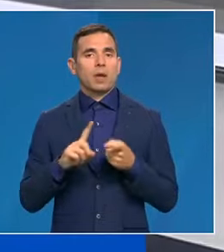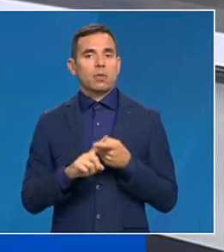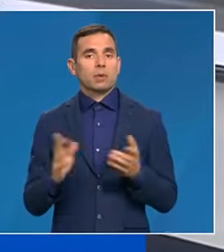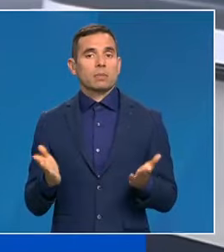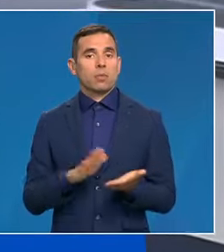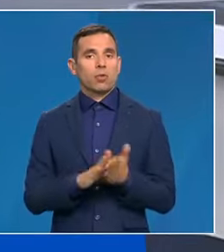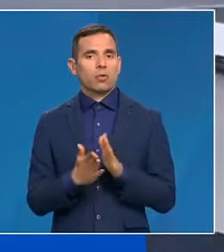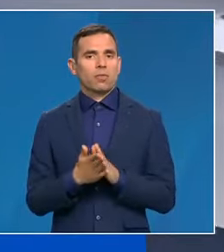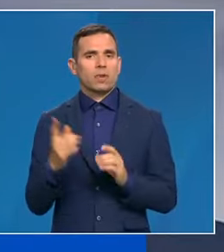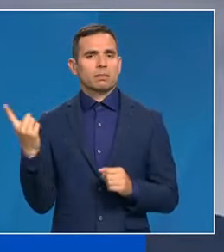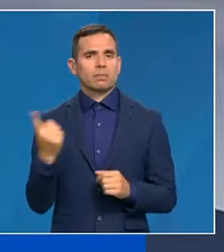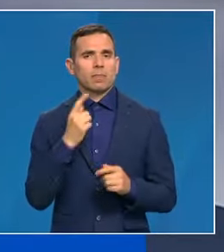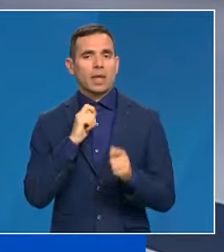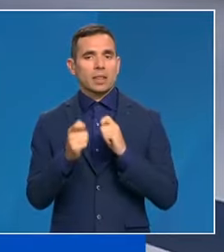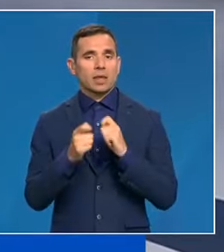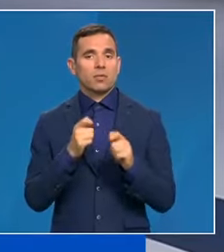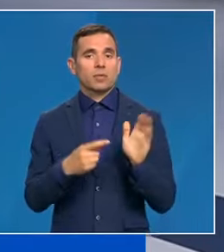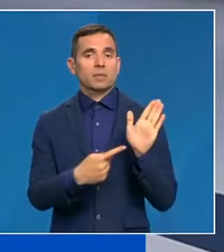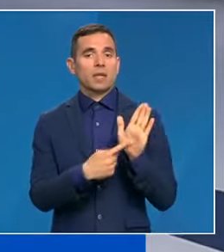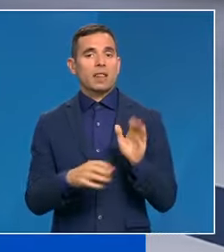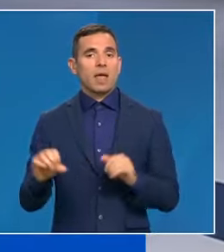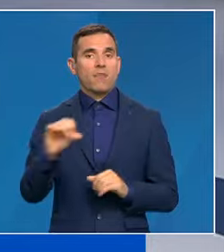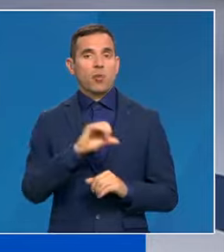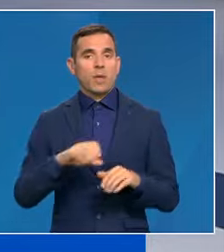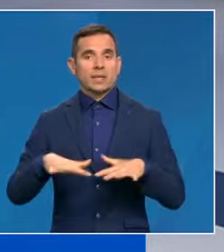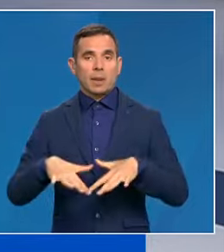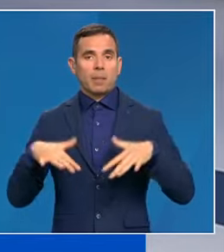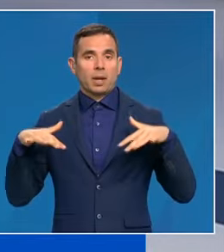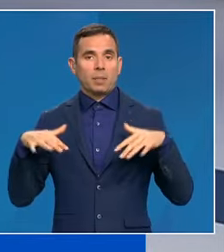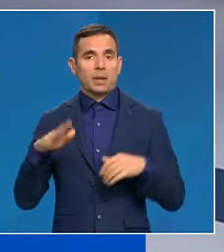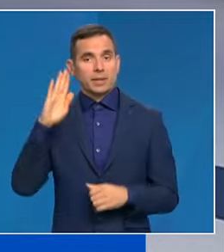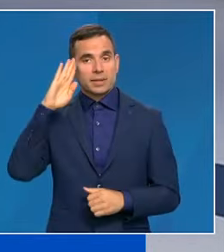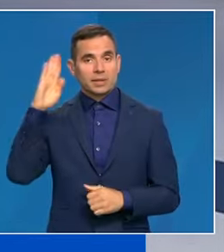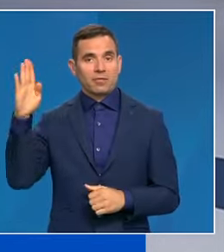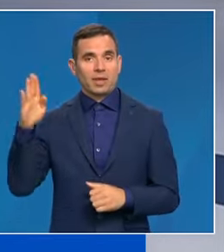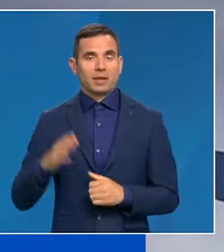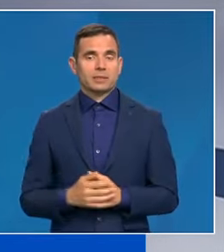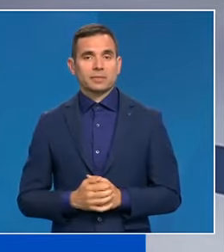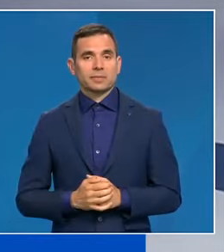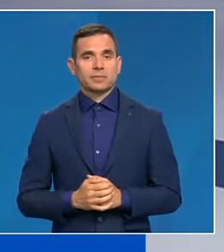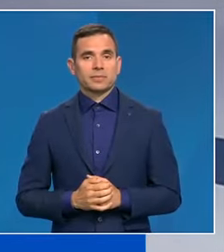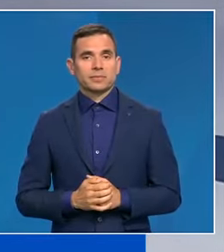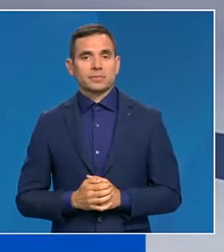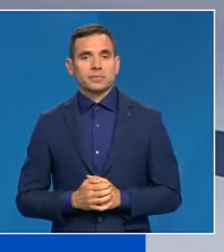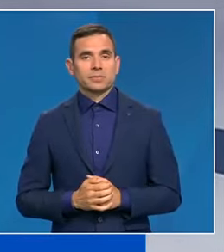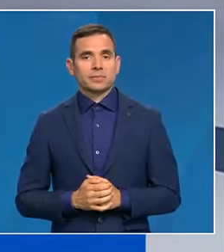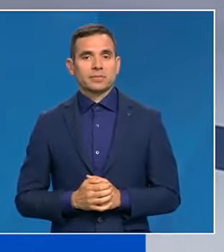ексклузивни интервюта с представителите на Европейския парламент. Следи всичко на живо от Брюксел. Здравей! Здравей, Ани!